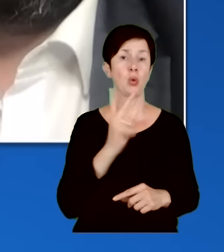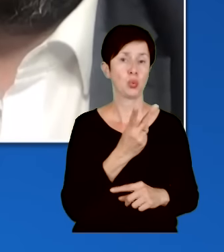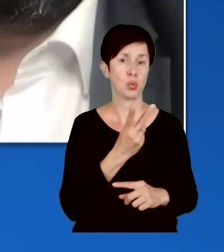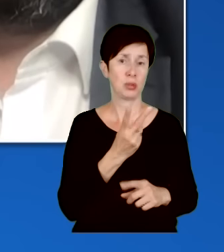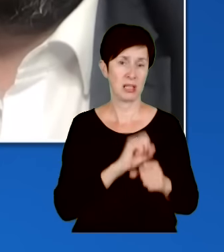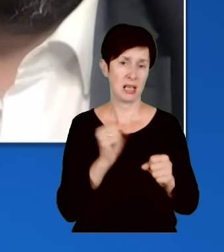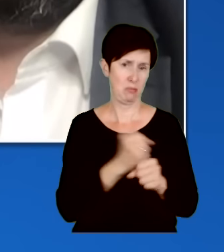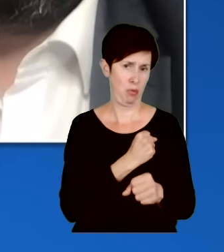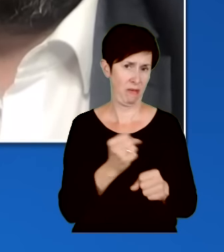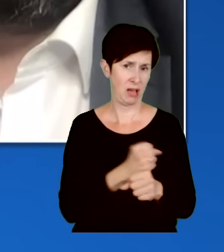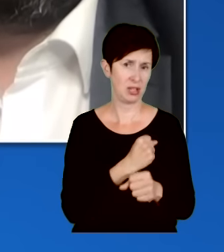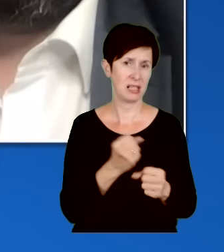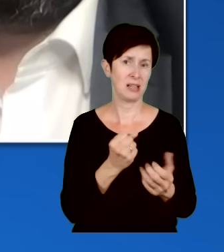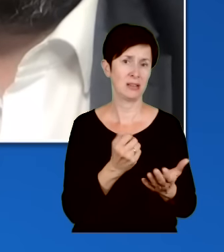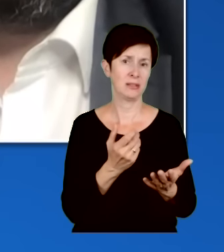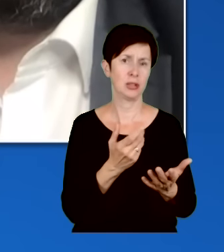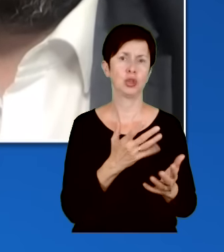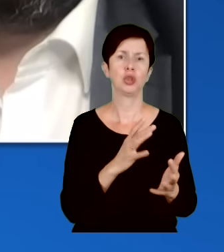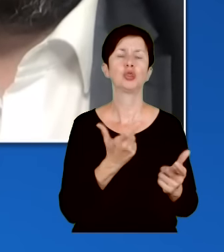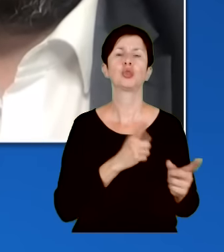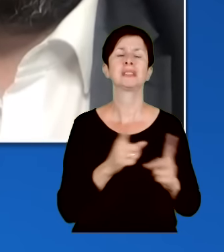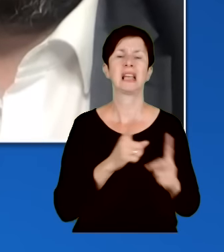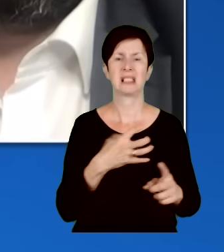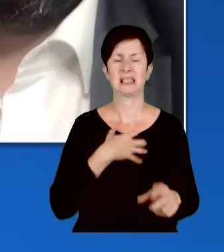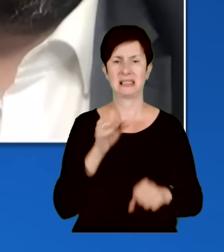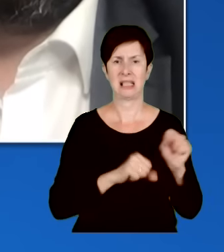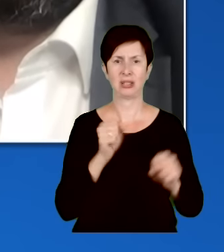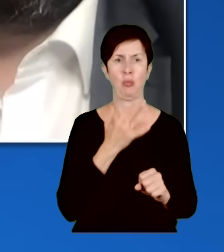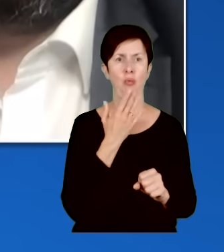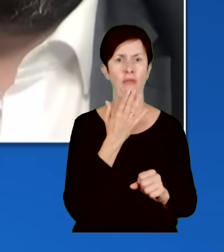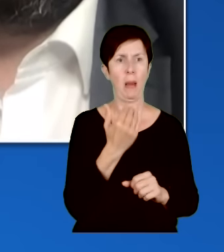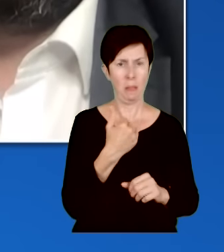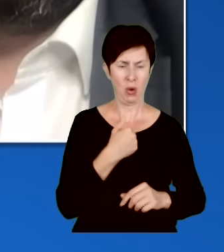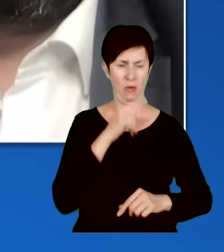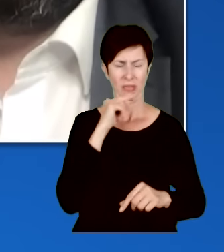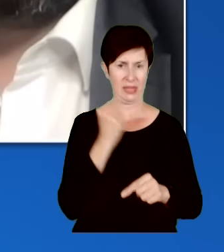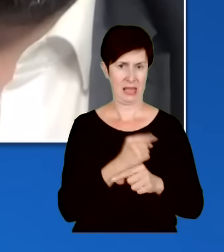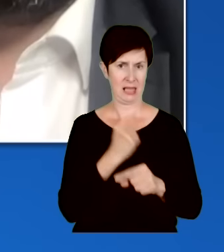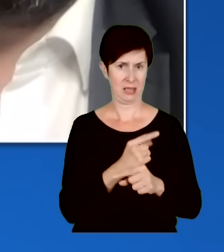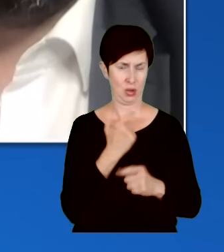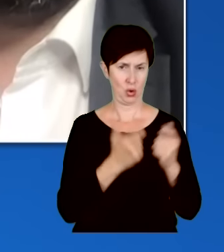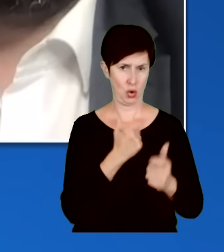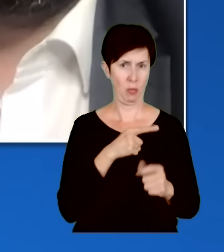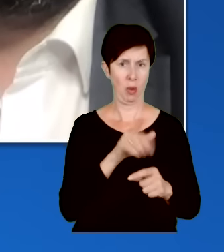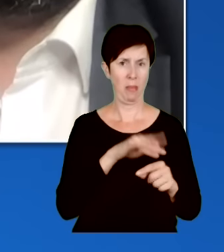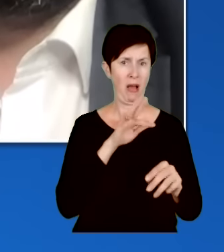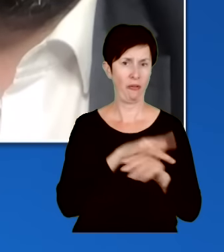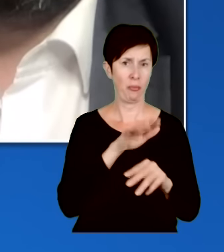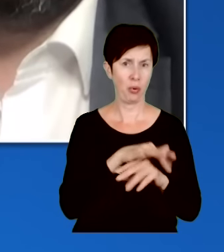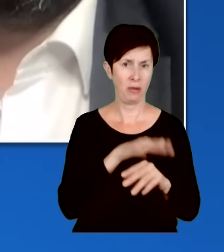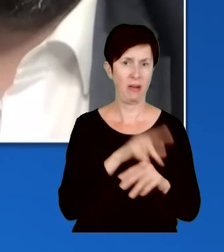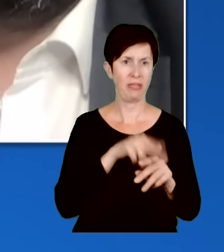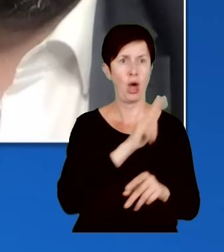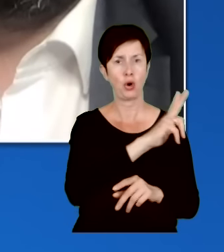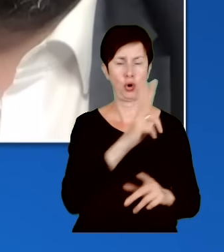poważniejszy znaczy co to oznacza że sędzia mówi że podejmował decyzje wpływające jednak na czyjeś życie i